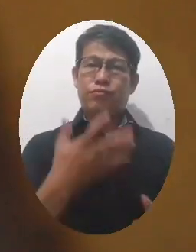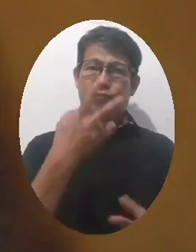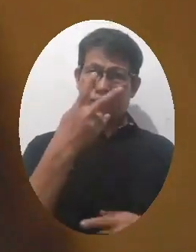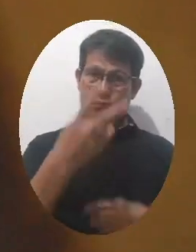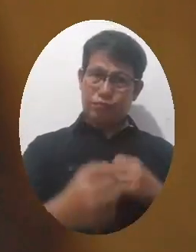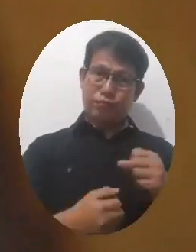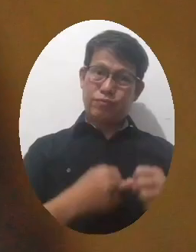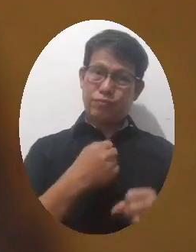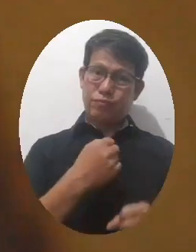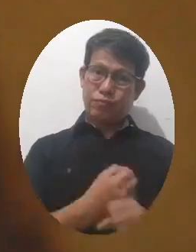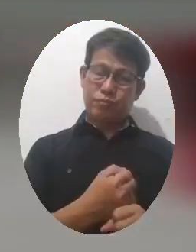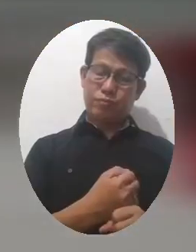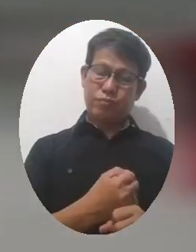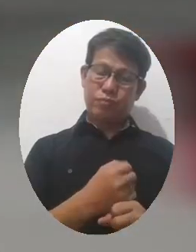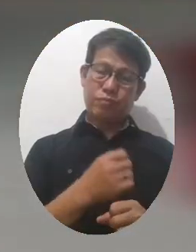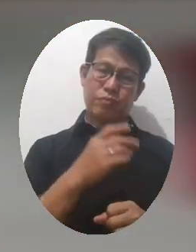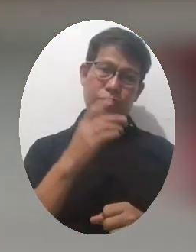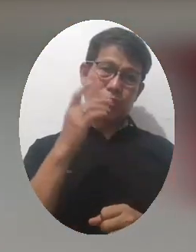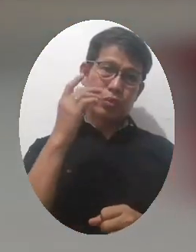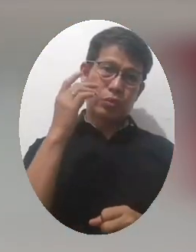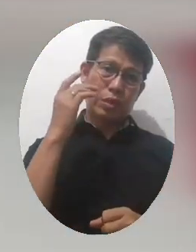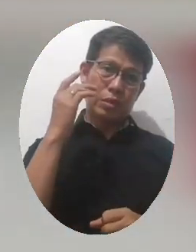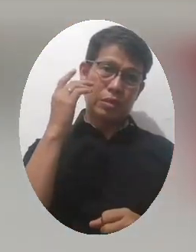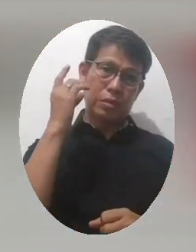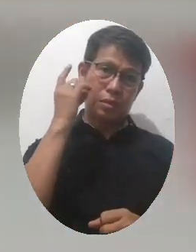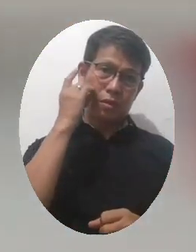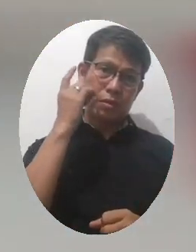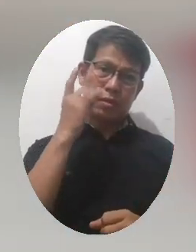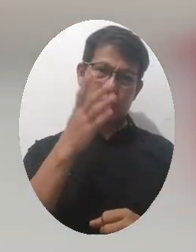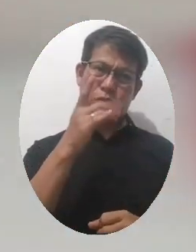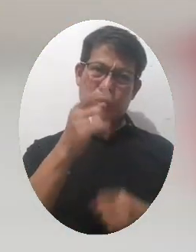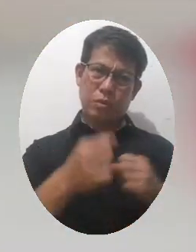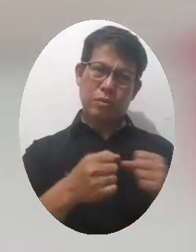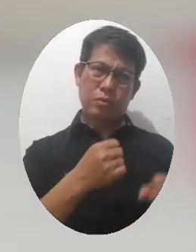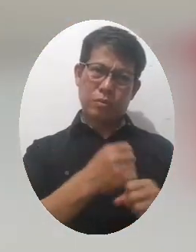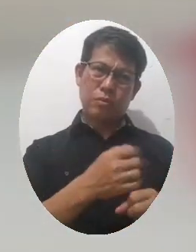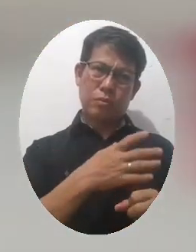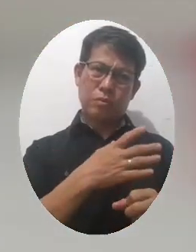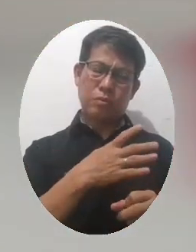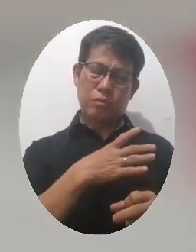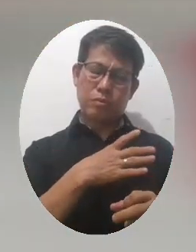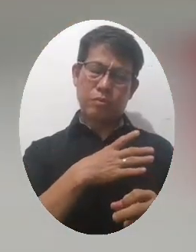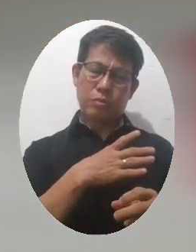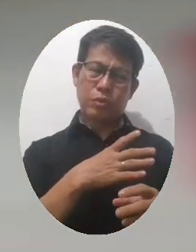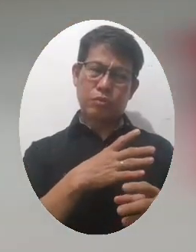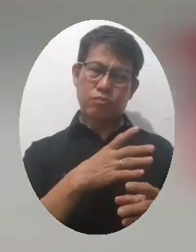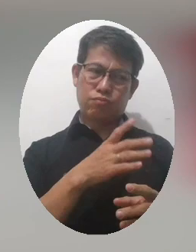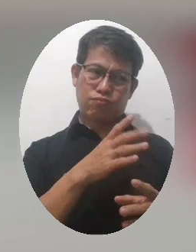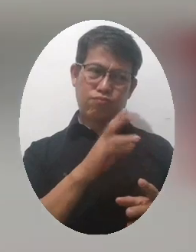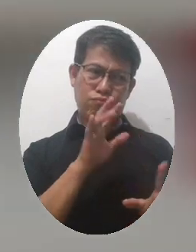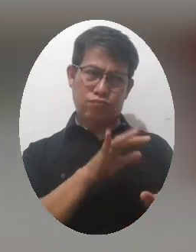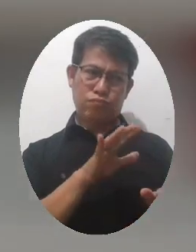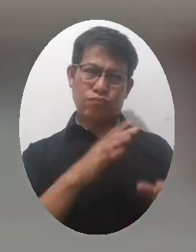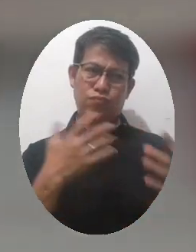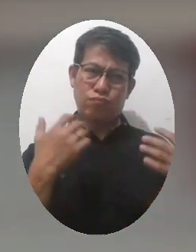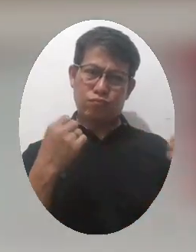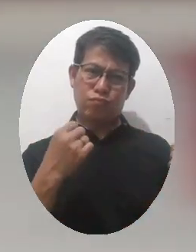nung nag 2 years old po na si Dwayne, okay naman po siya nung isang taon siya,